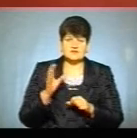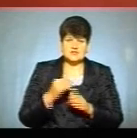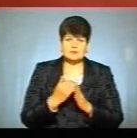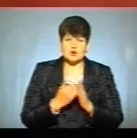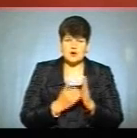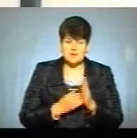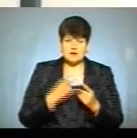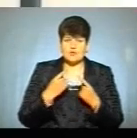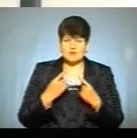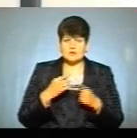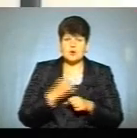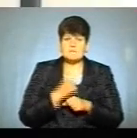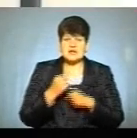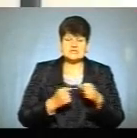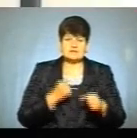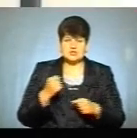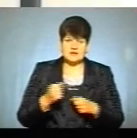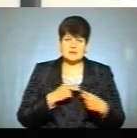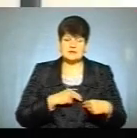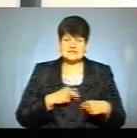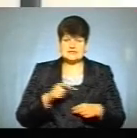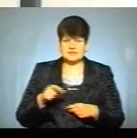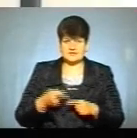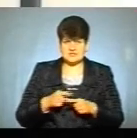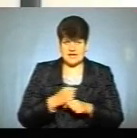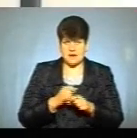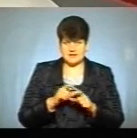також говорила про працевлаштування працівників цієї аптеки.